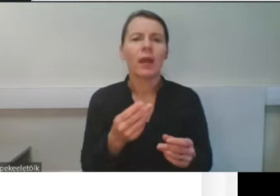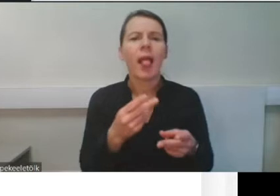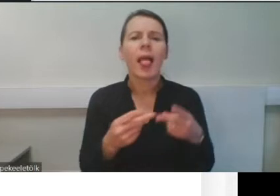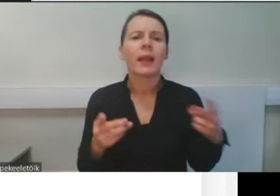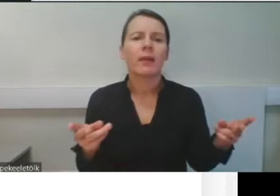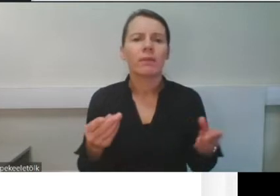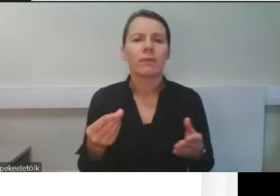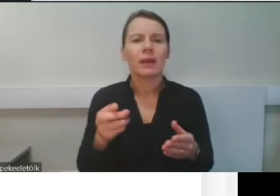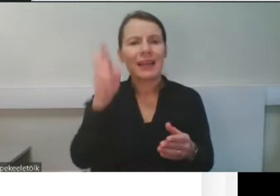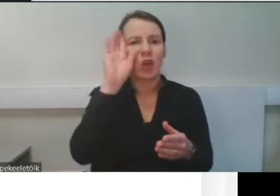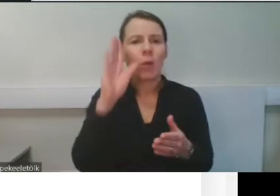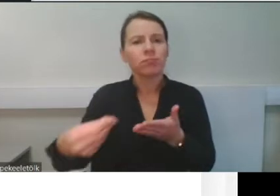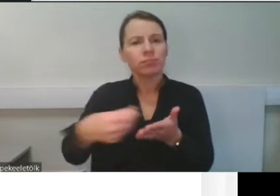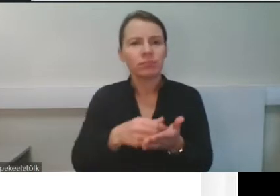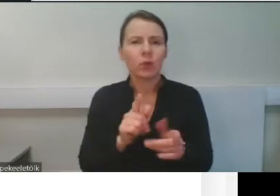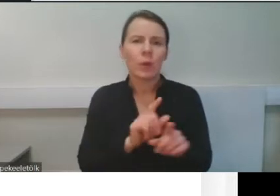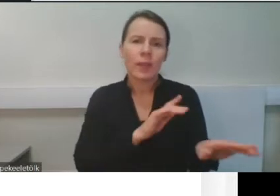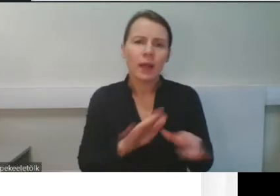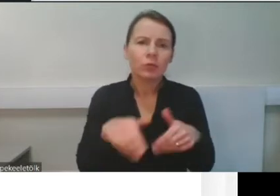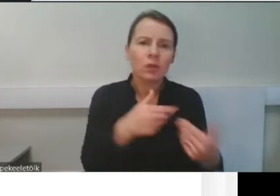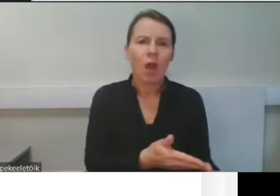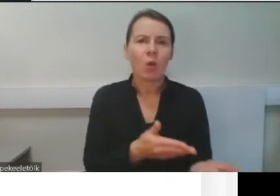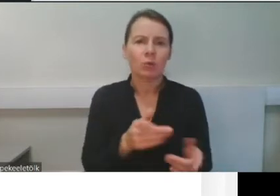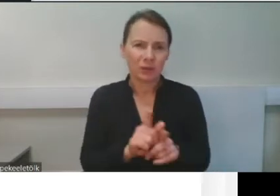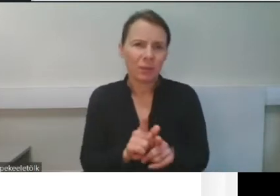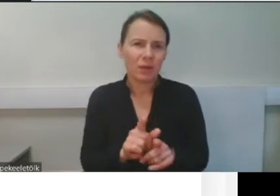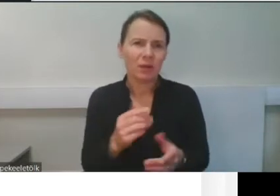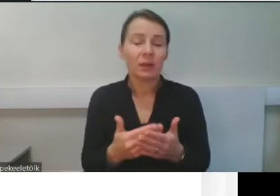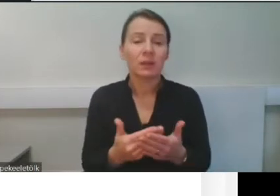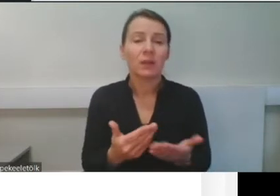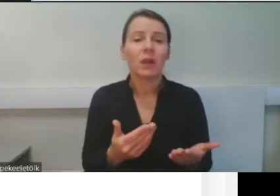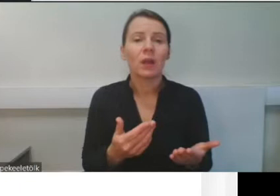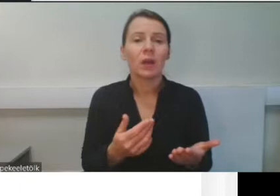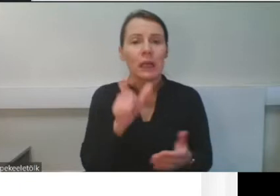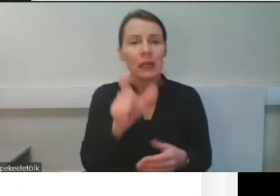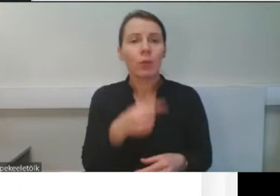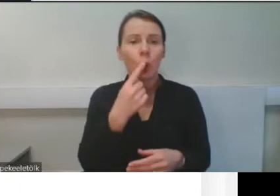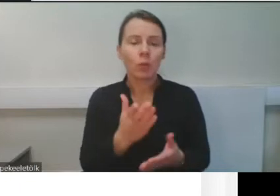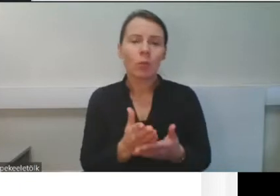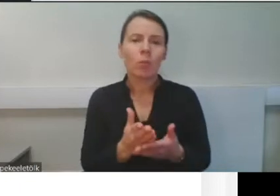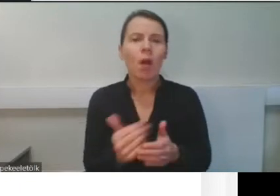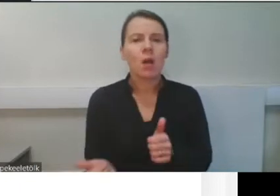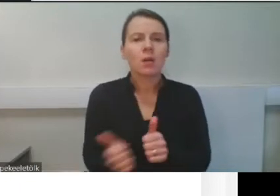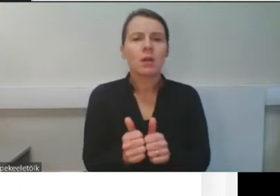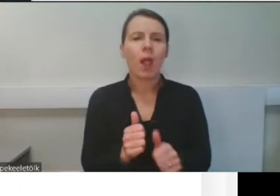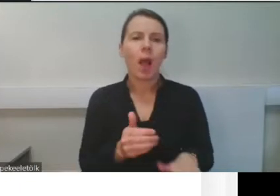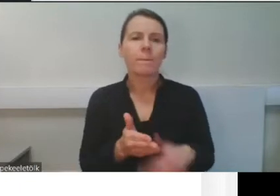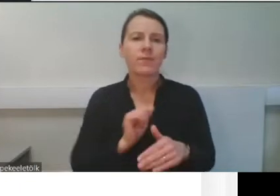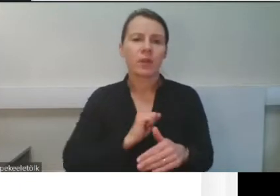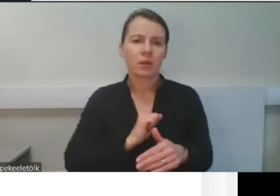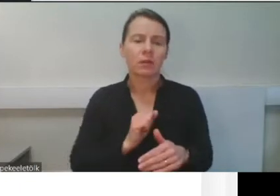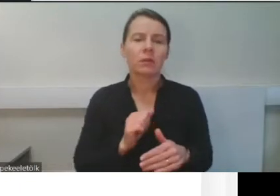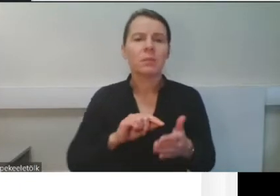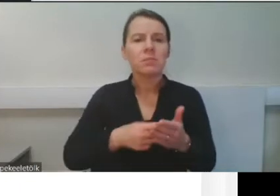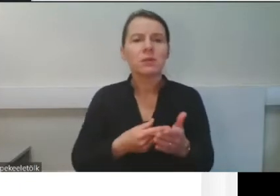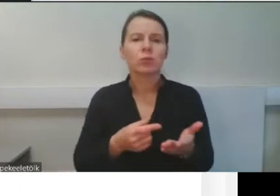halvem ja kui on, siis kui palju halvem ja kas ja mida siis saame siis muuta. Et näiteks siin praegu